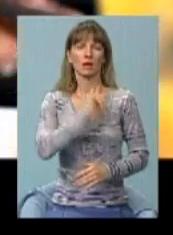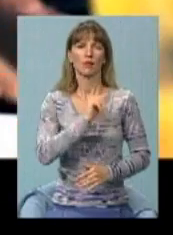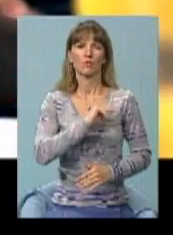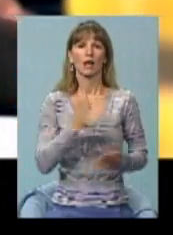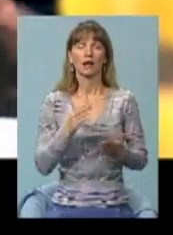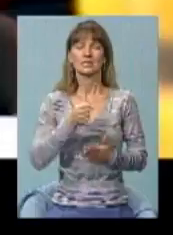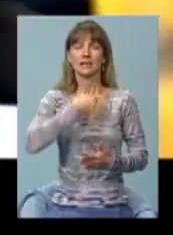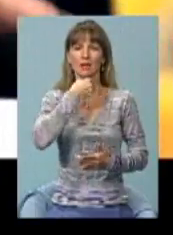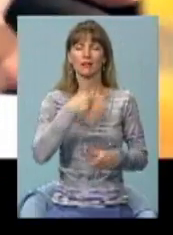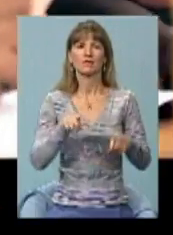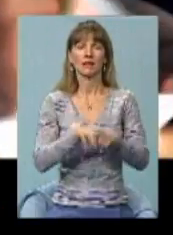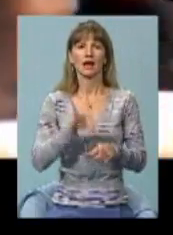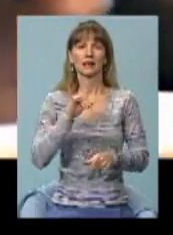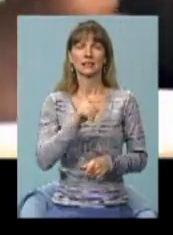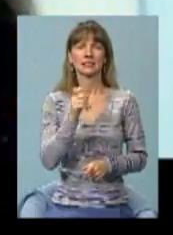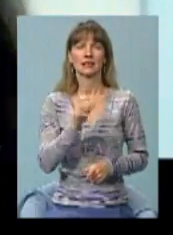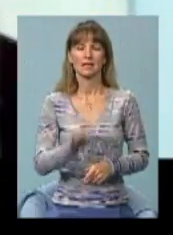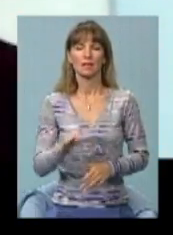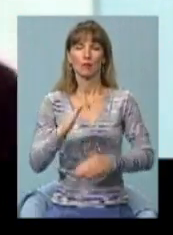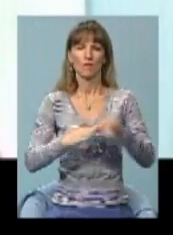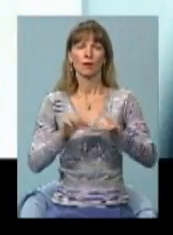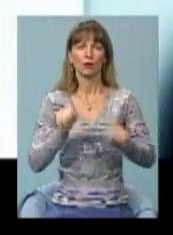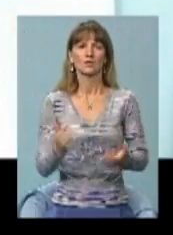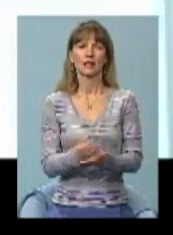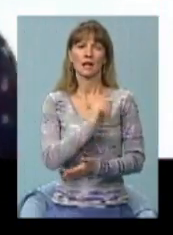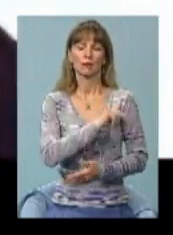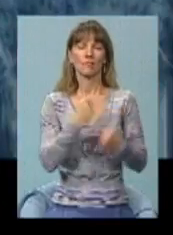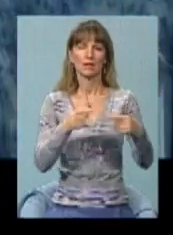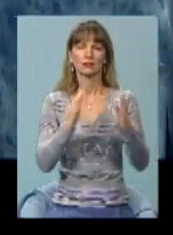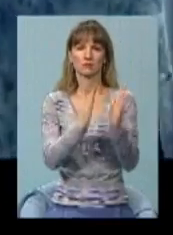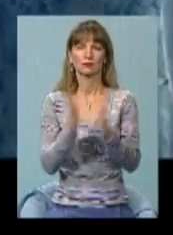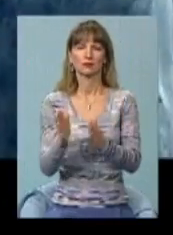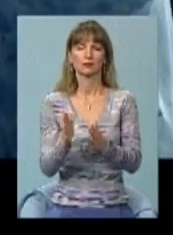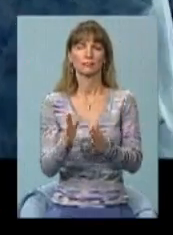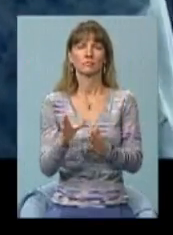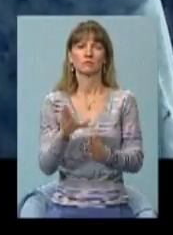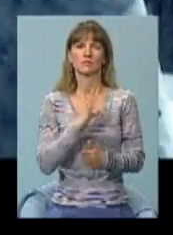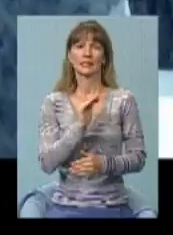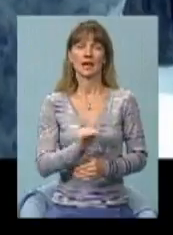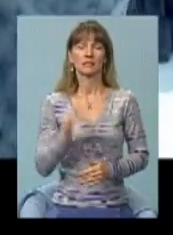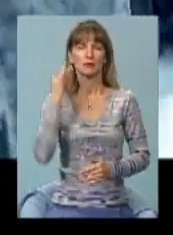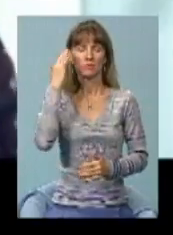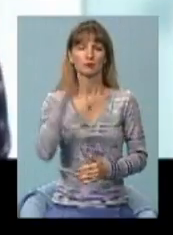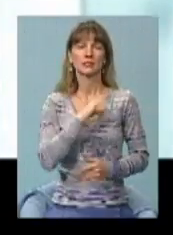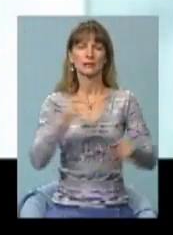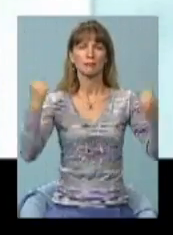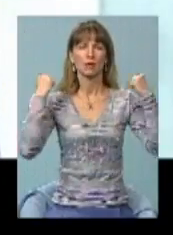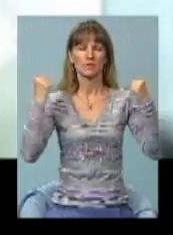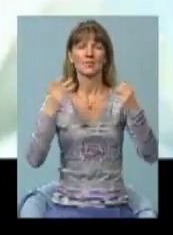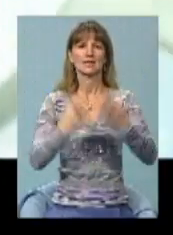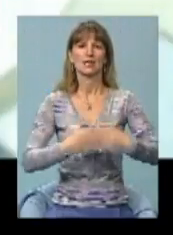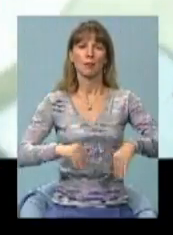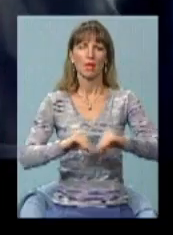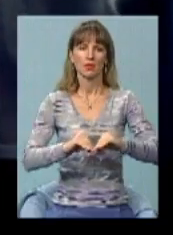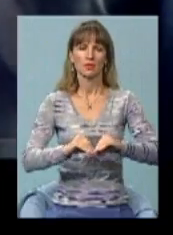як з дорослими, так і з дітьми. Фахівець може знайти роботу у різних сферах, стати дитячим психологом, спортивним,